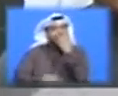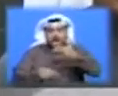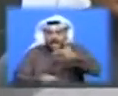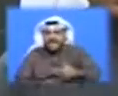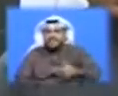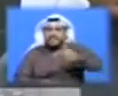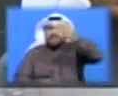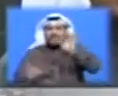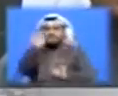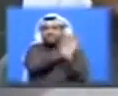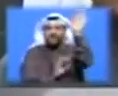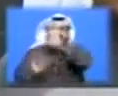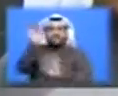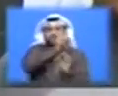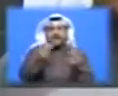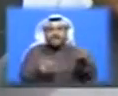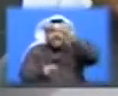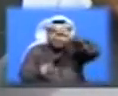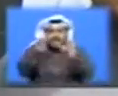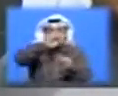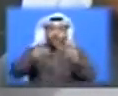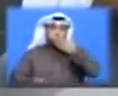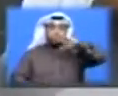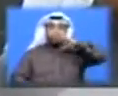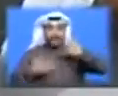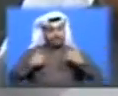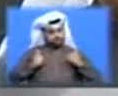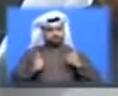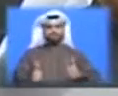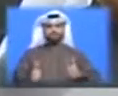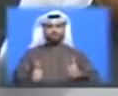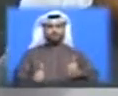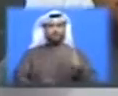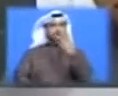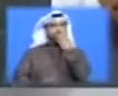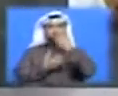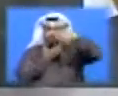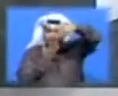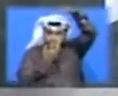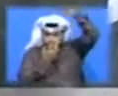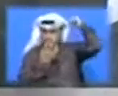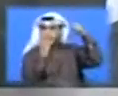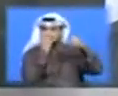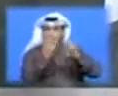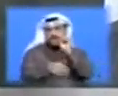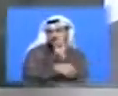في خطر من حروب البيولوجية، والله الحمد كنا استعداداتنا جيدة، واكتسبوا